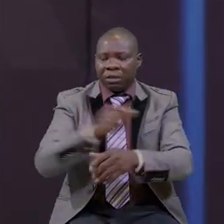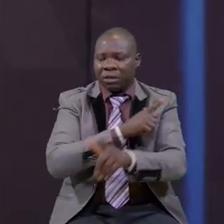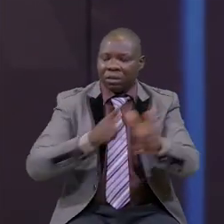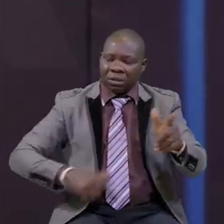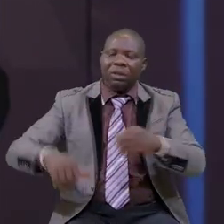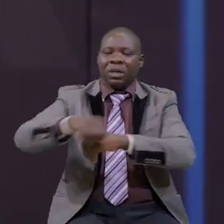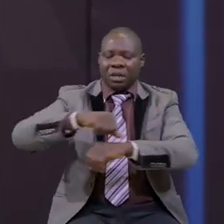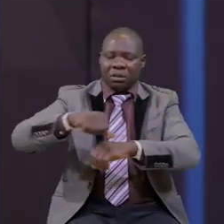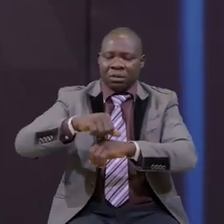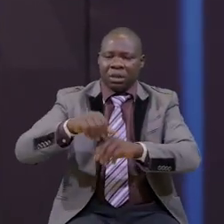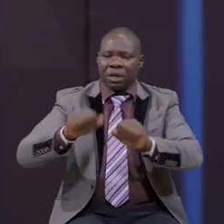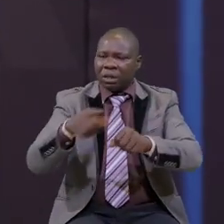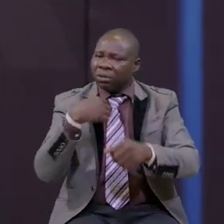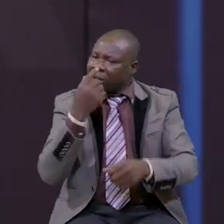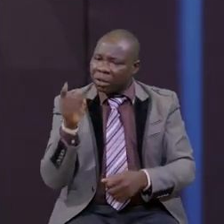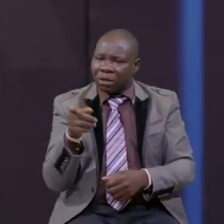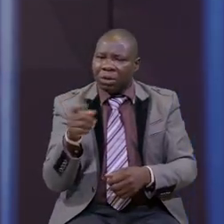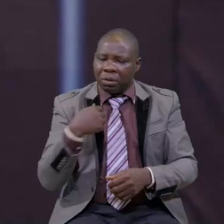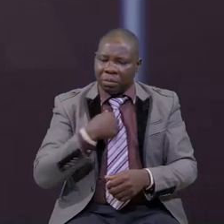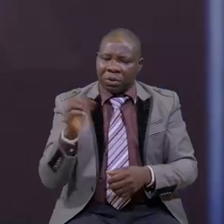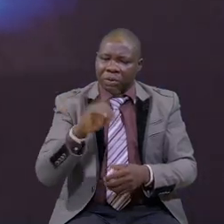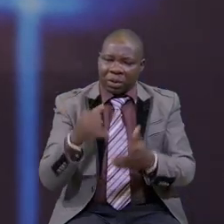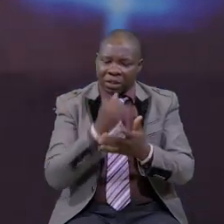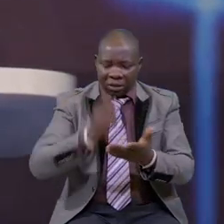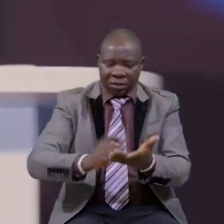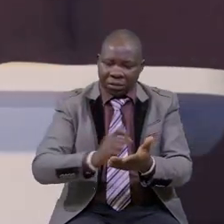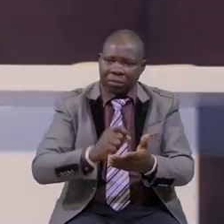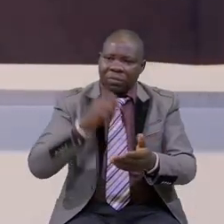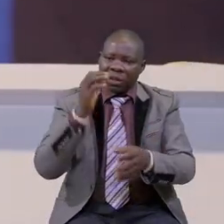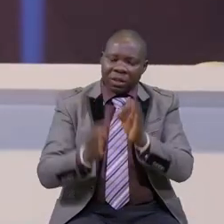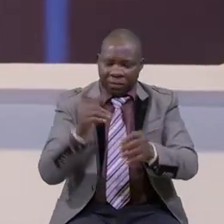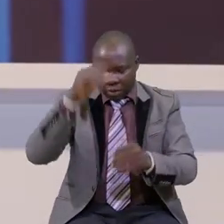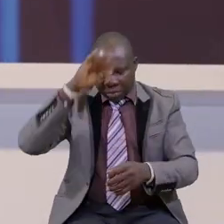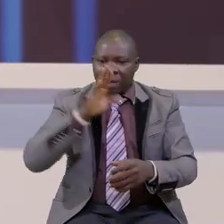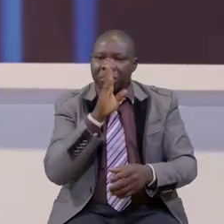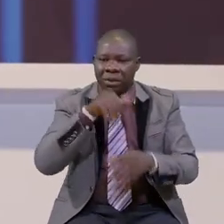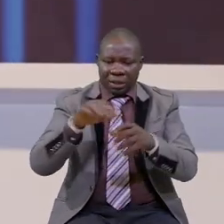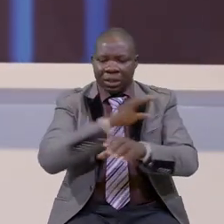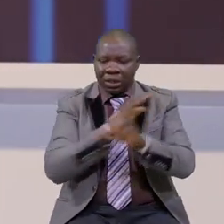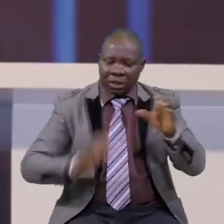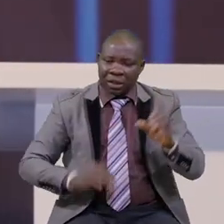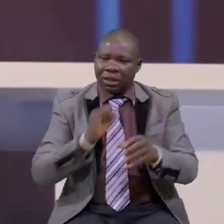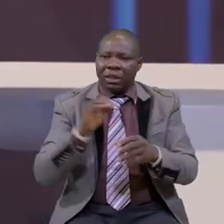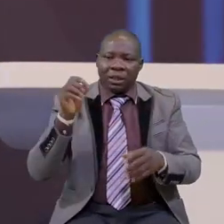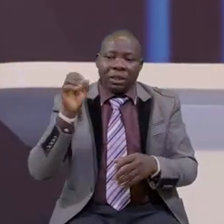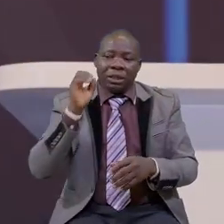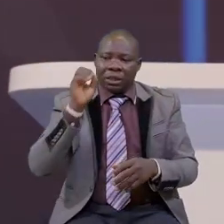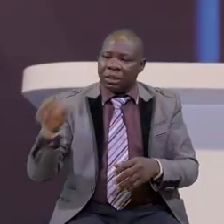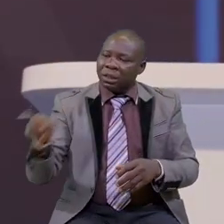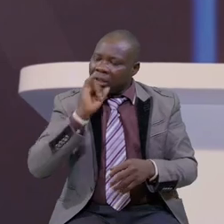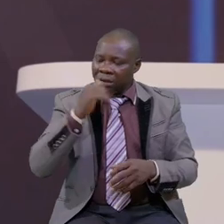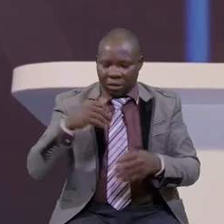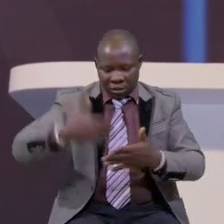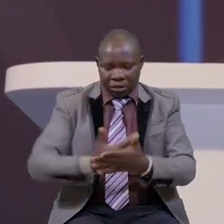changement? Si quelqu'un est en Christ, il est une nouvelle créature. Les choses anciennes sont passées et voici, toutes choses sont devenues nouvelles. Non, ils ne peuvent rien dire de